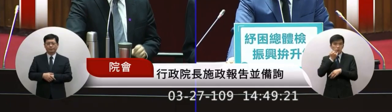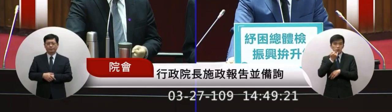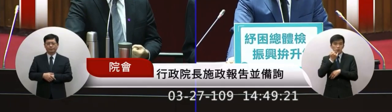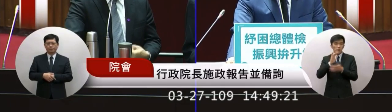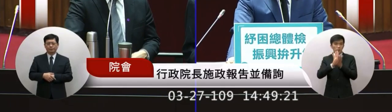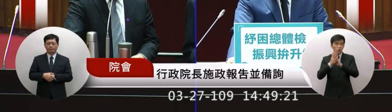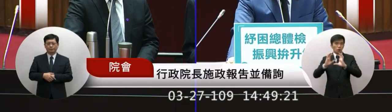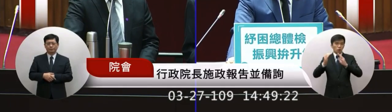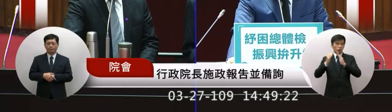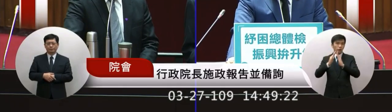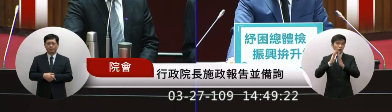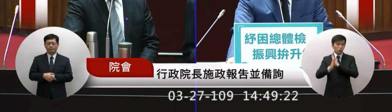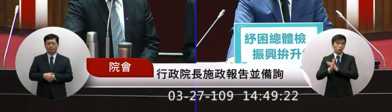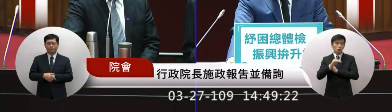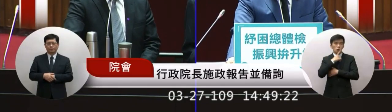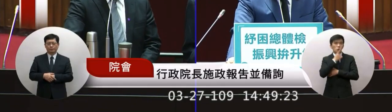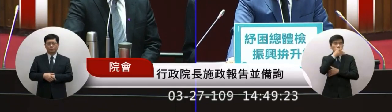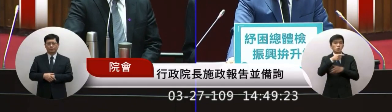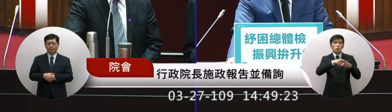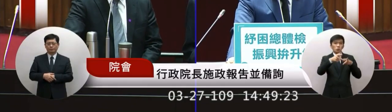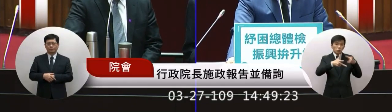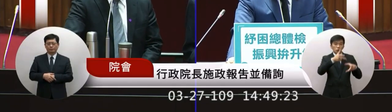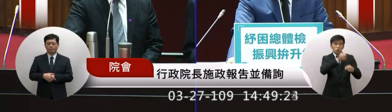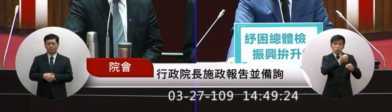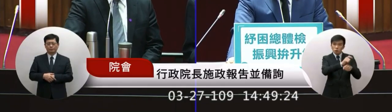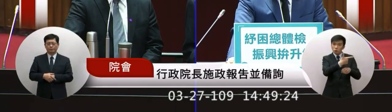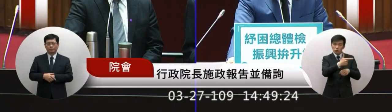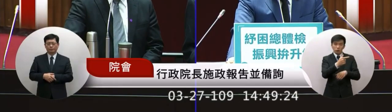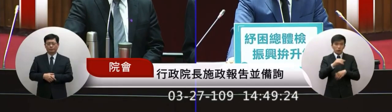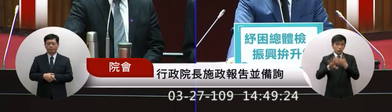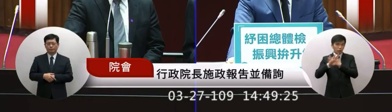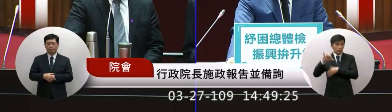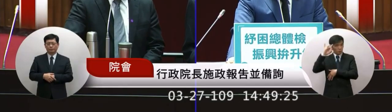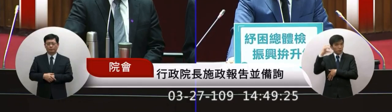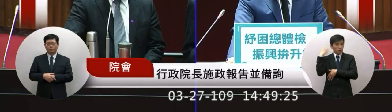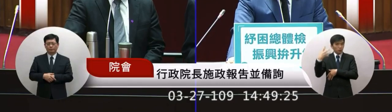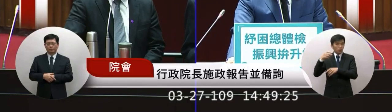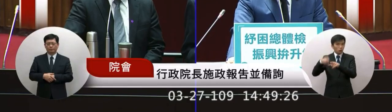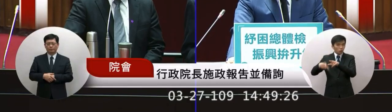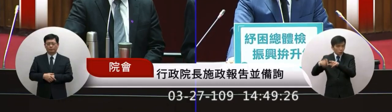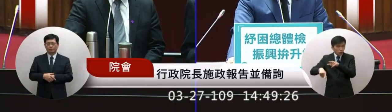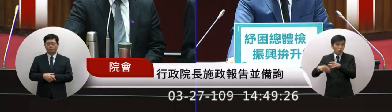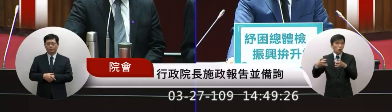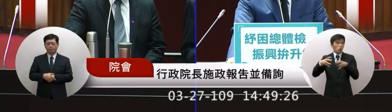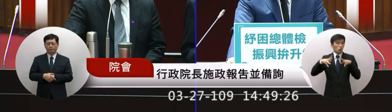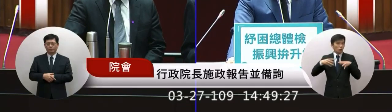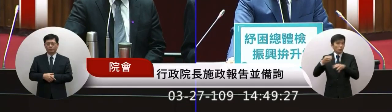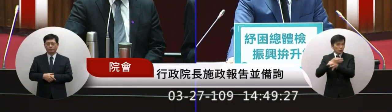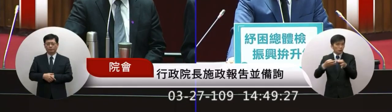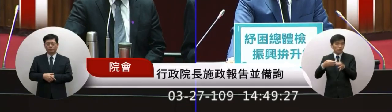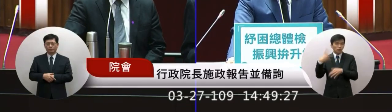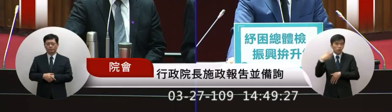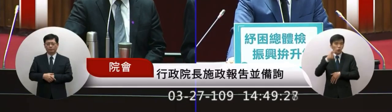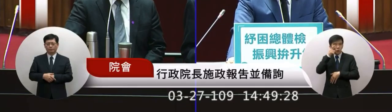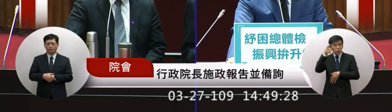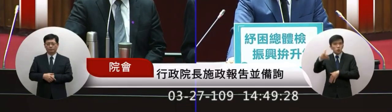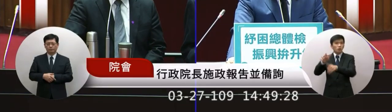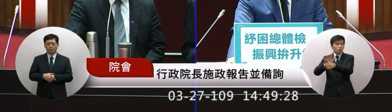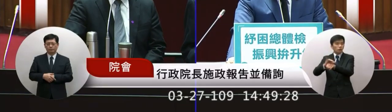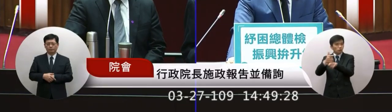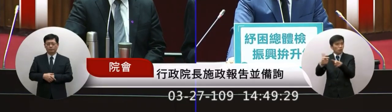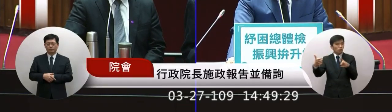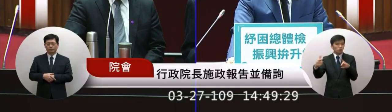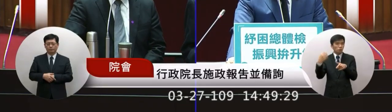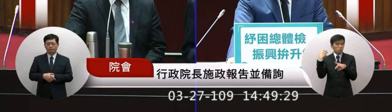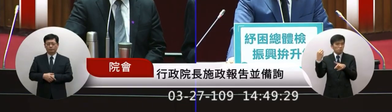我们其实不能一直用制造业的思维，我们这些新创公司、共享经济，还有我们这种远端的这种新的消费模式的产业结